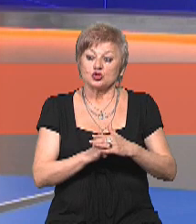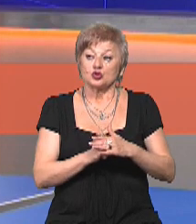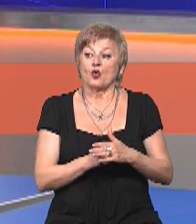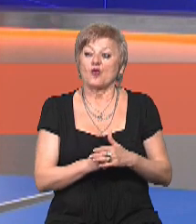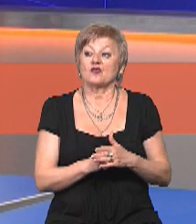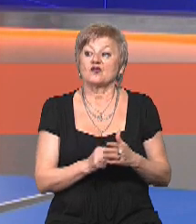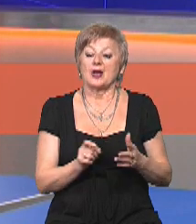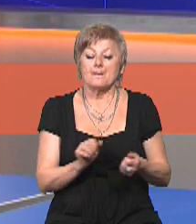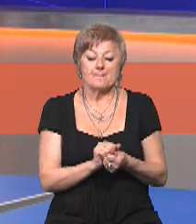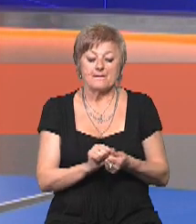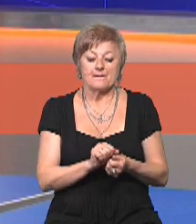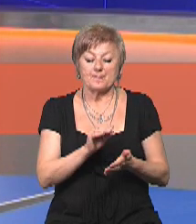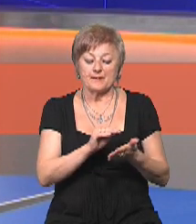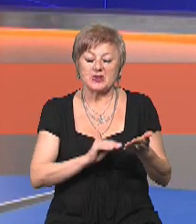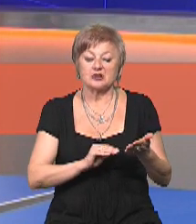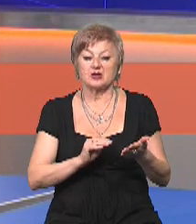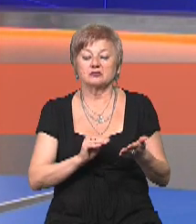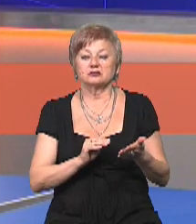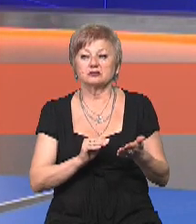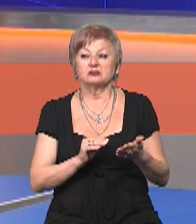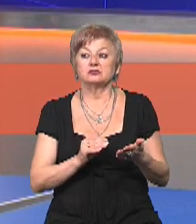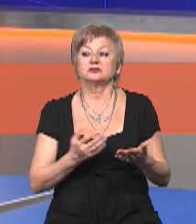які вони адаптують, створюються